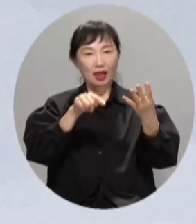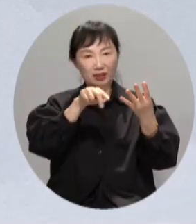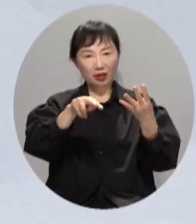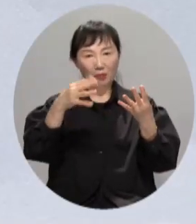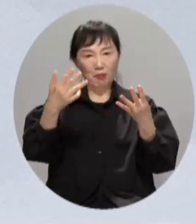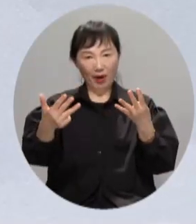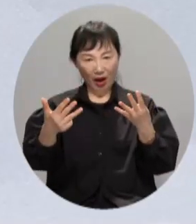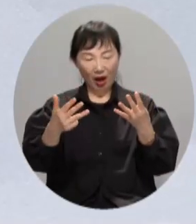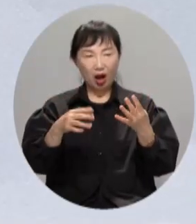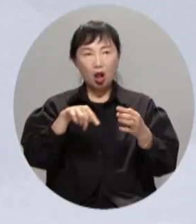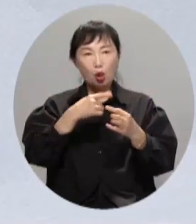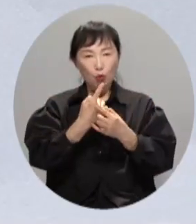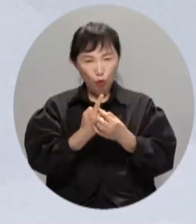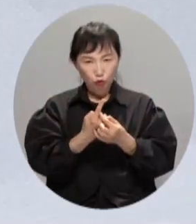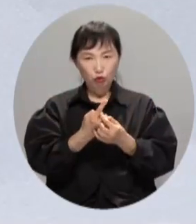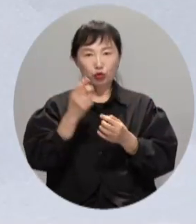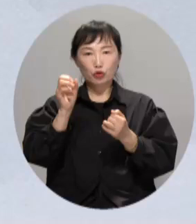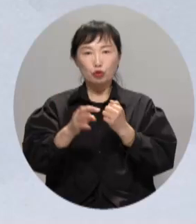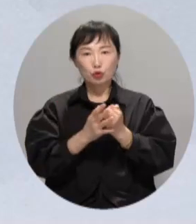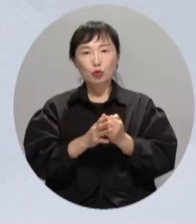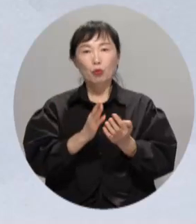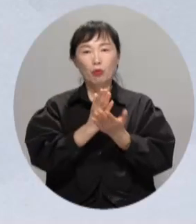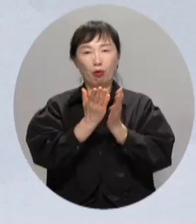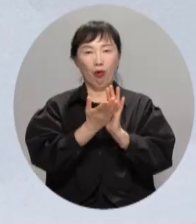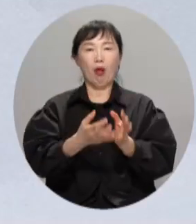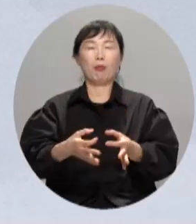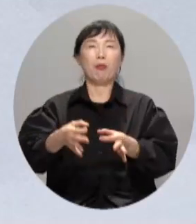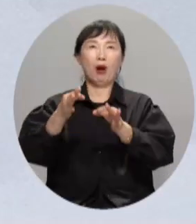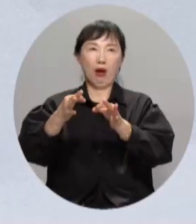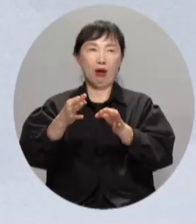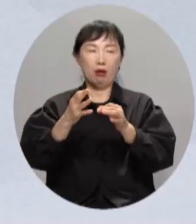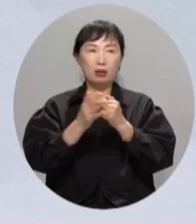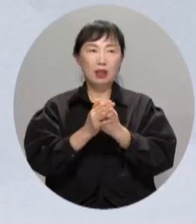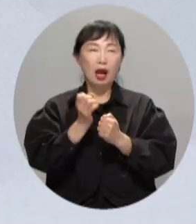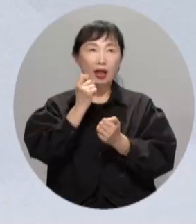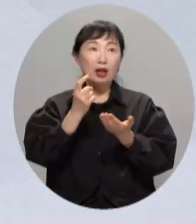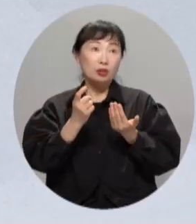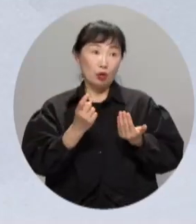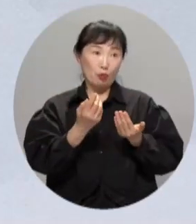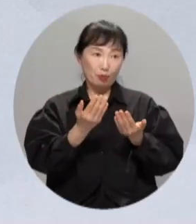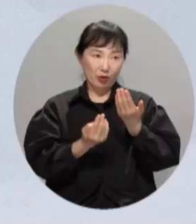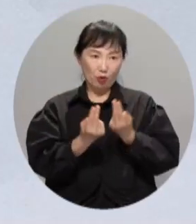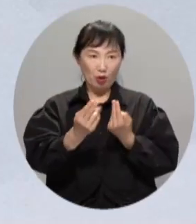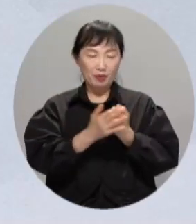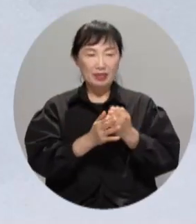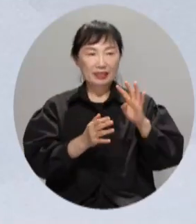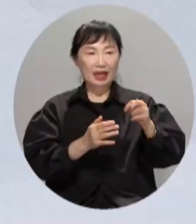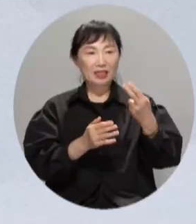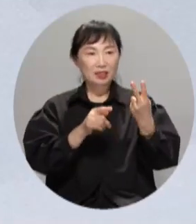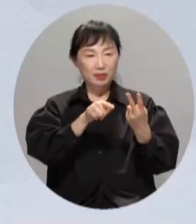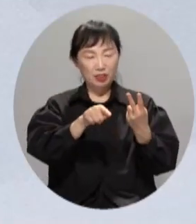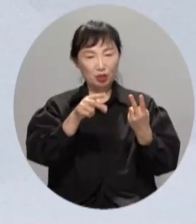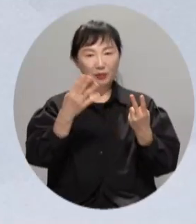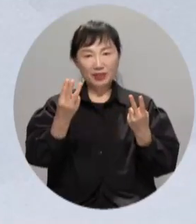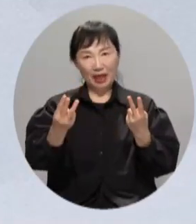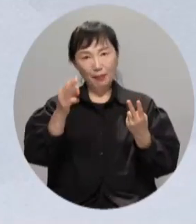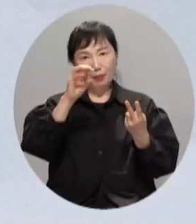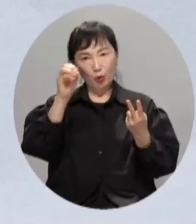풋고추 24.6% 올랐습니다. 한 달 전과 비교하면 배추는 42.3%,